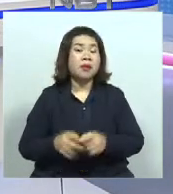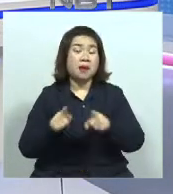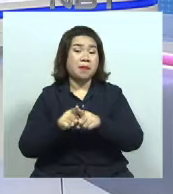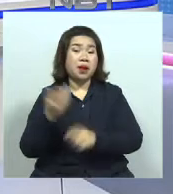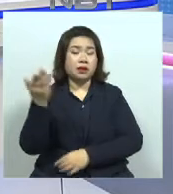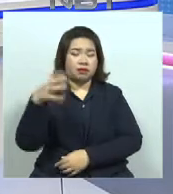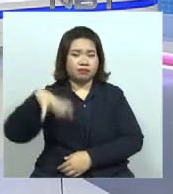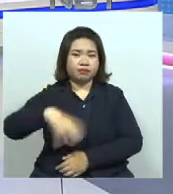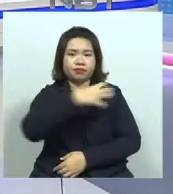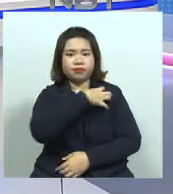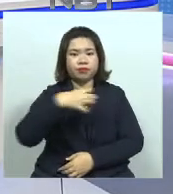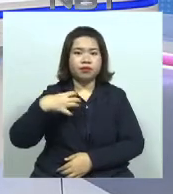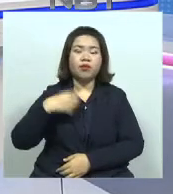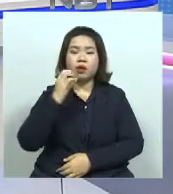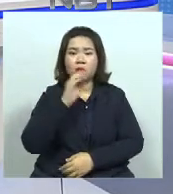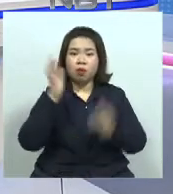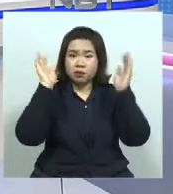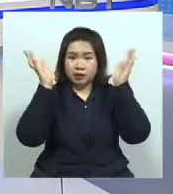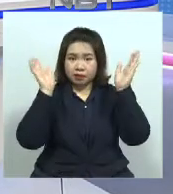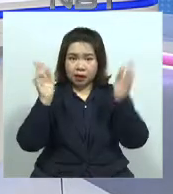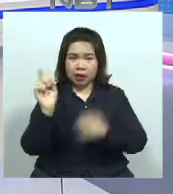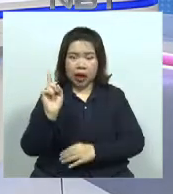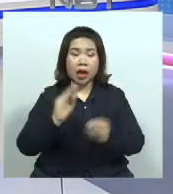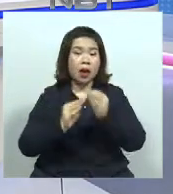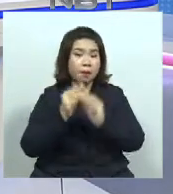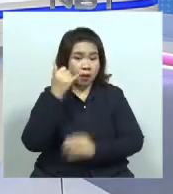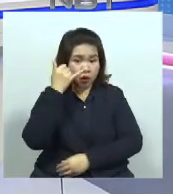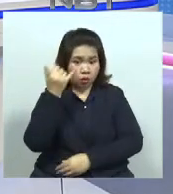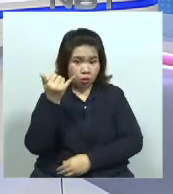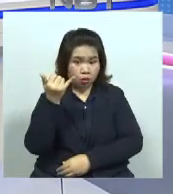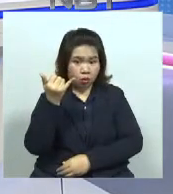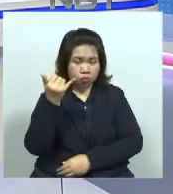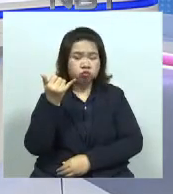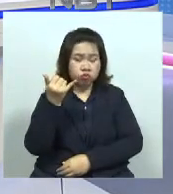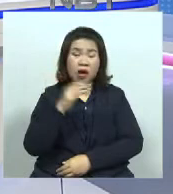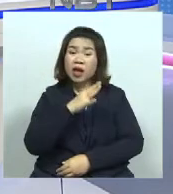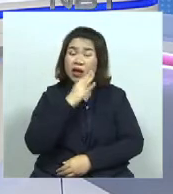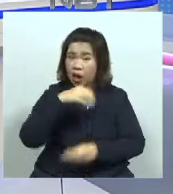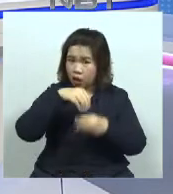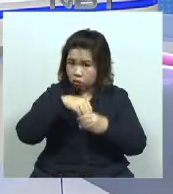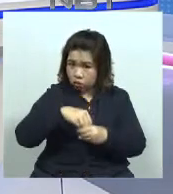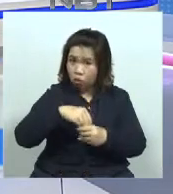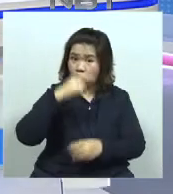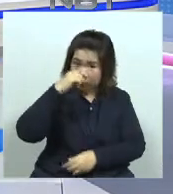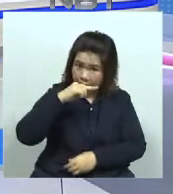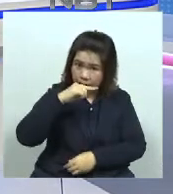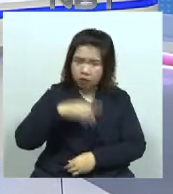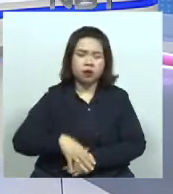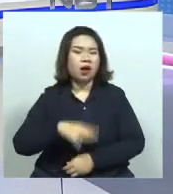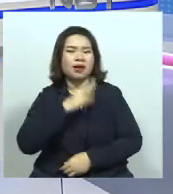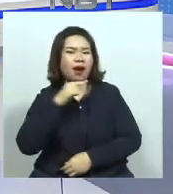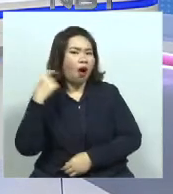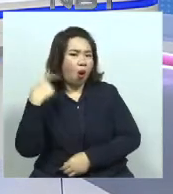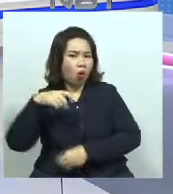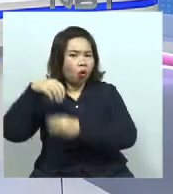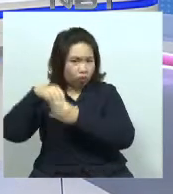างท่านกงสุลใหญ่ณเมืองฮ่องกงประชาสัมพันธ์ไว้หมายเลขโทรศัพท์นะคะไม่ว่าคุณผู้ชมจะอยู่ในประเทศไทยหรือว่ามีคนไทยที่อยู่ในพื้น